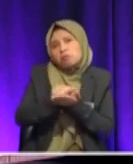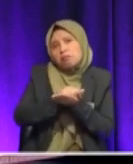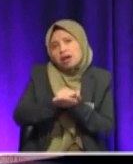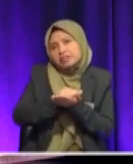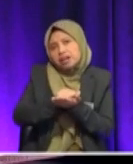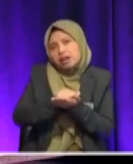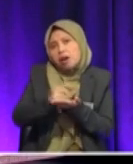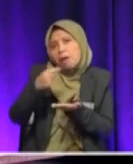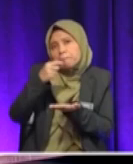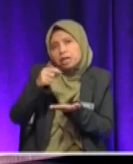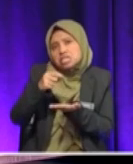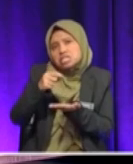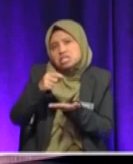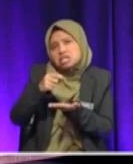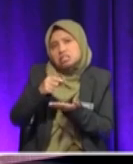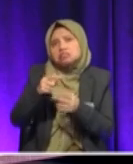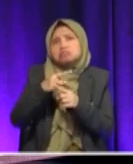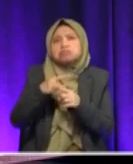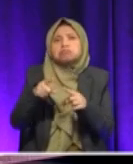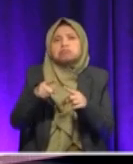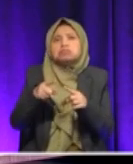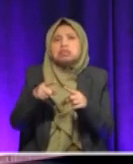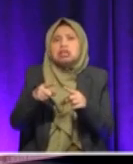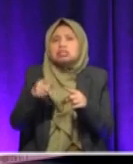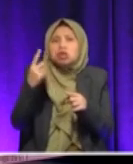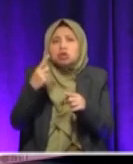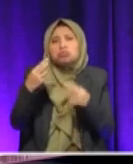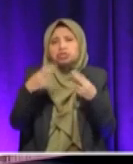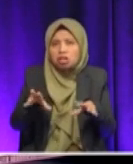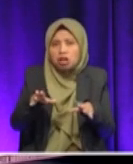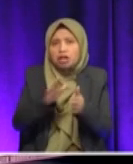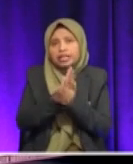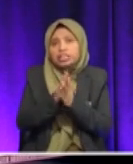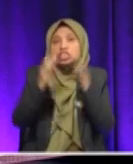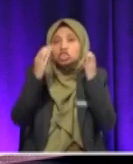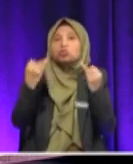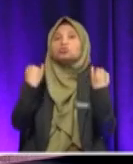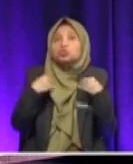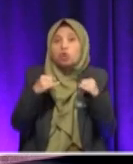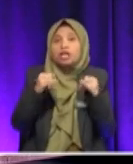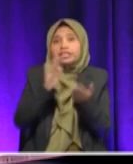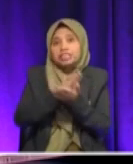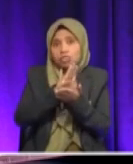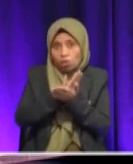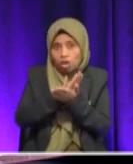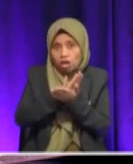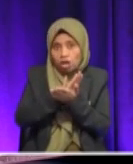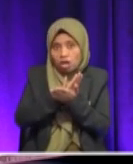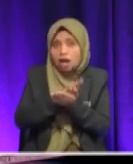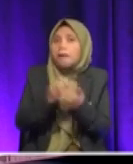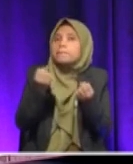kecuali mukena Untung tapina aja boleh-boleh Cikgu tentang kepentingan menjaga barraqah Oke